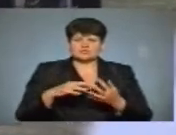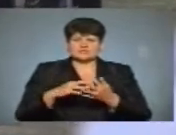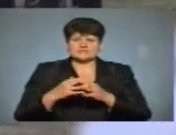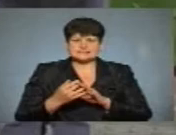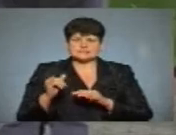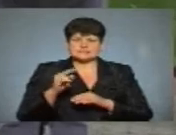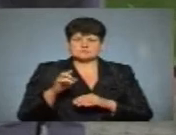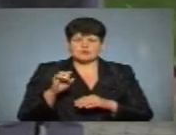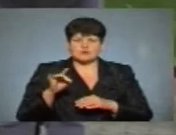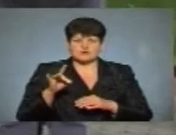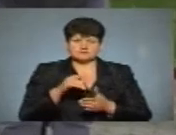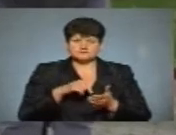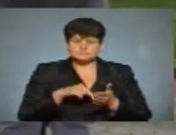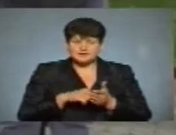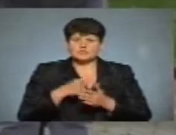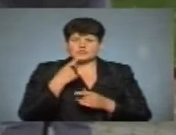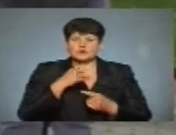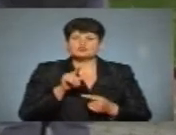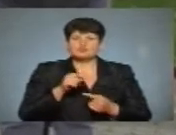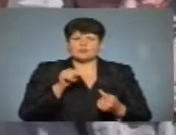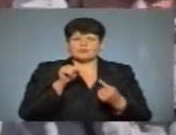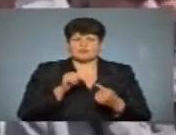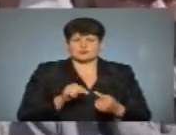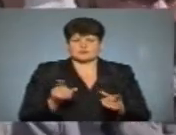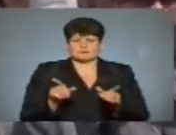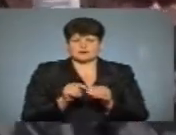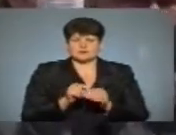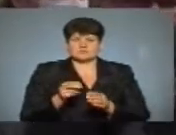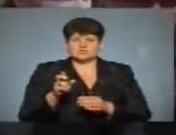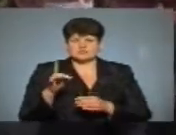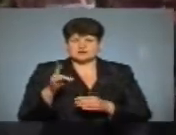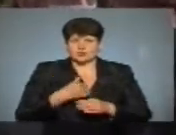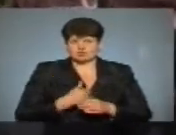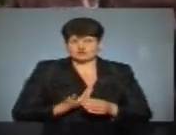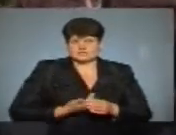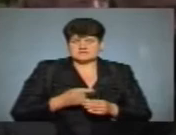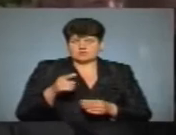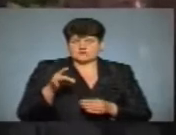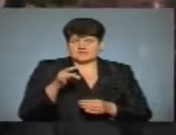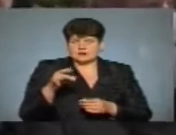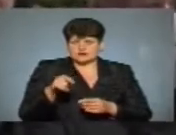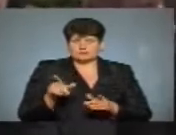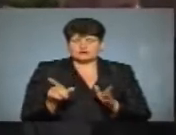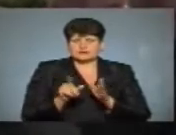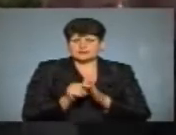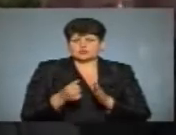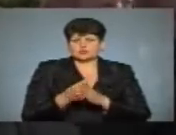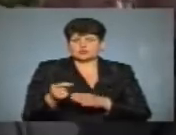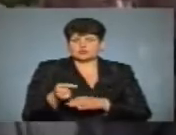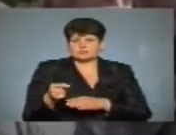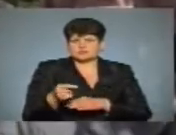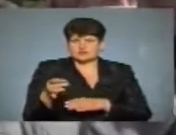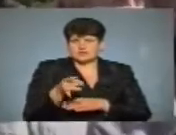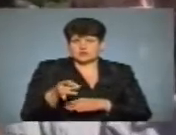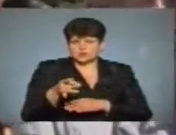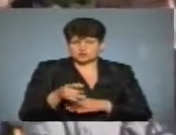розповіли, чому проти приєднання до Бережанського району. Я хочу жити в Зборівському районі, який буде належати до Тернопільської області,